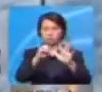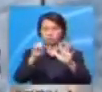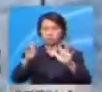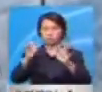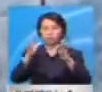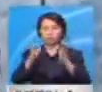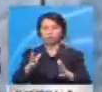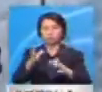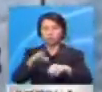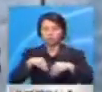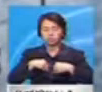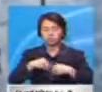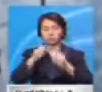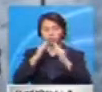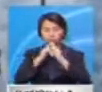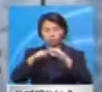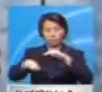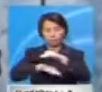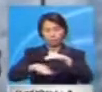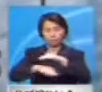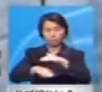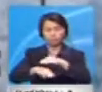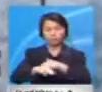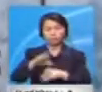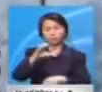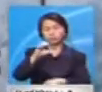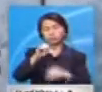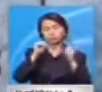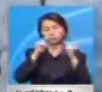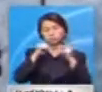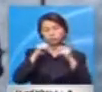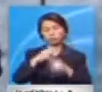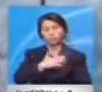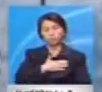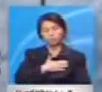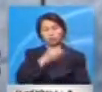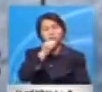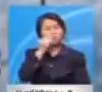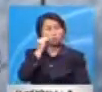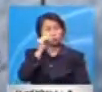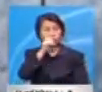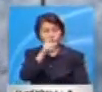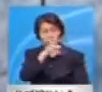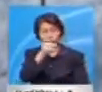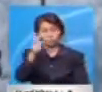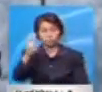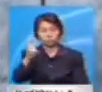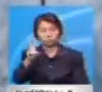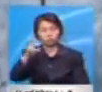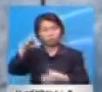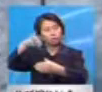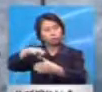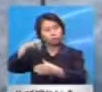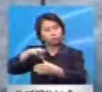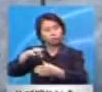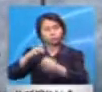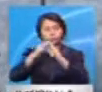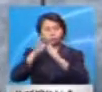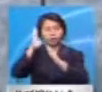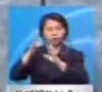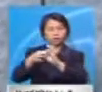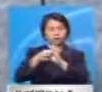unit rumah di bawah skim Perumahan mampu Milik Swasta my homes sat dan dua mengundi unit yang akan